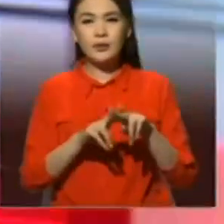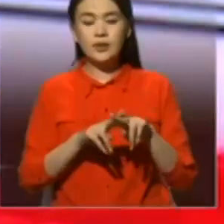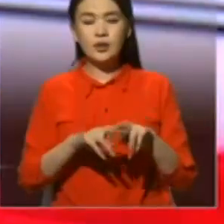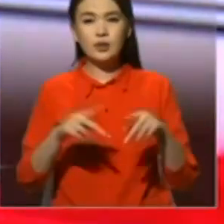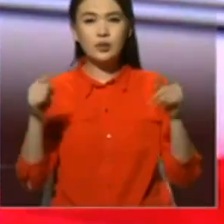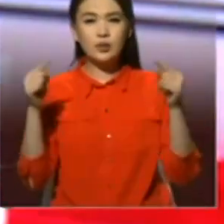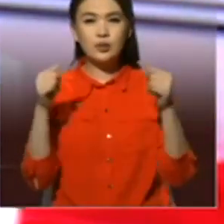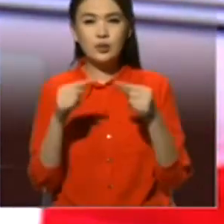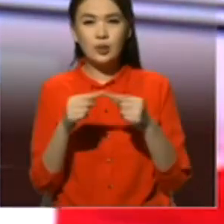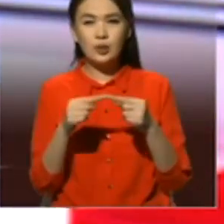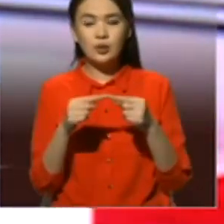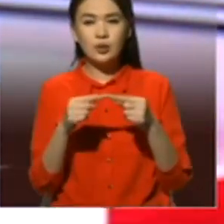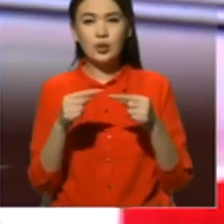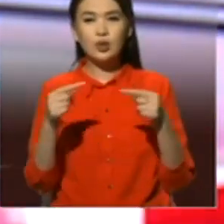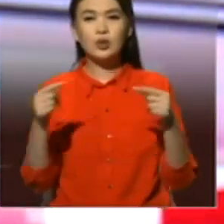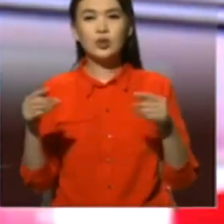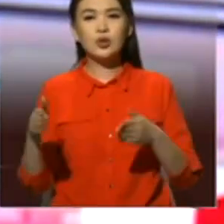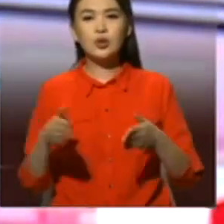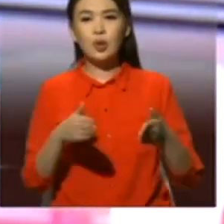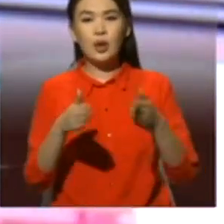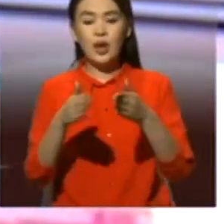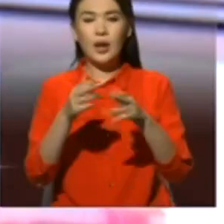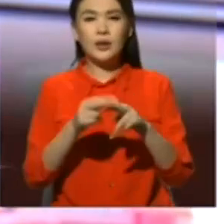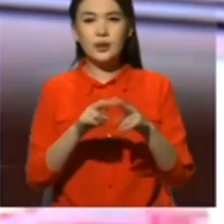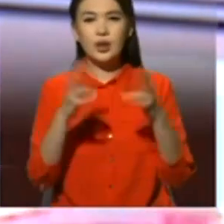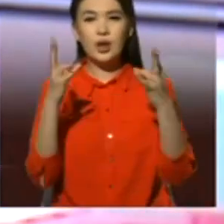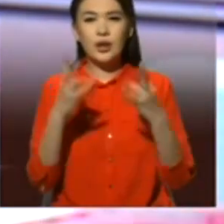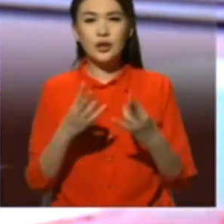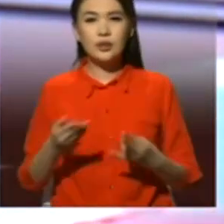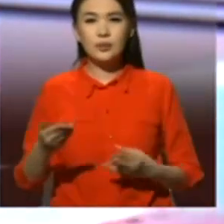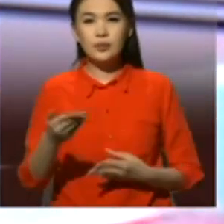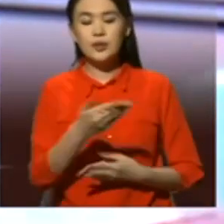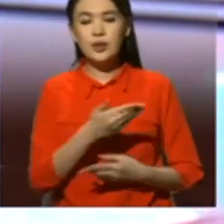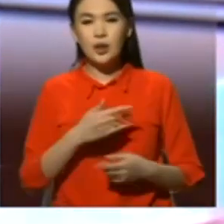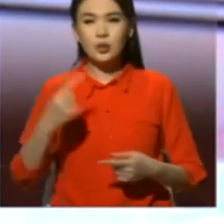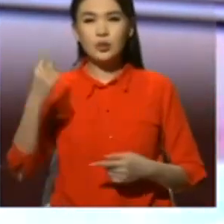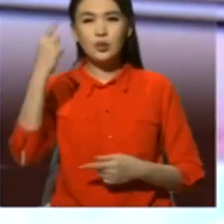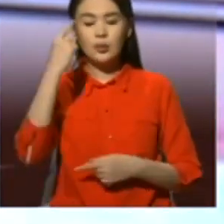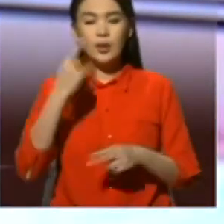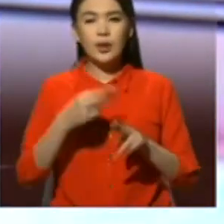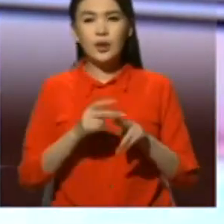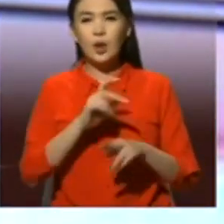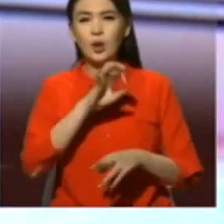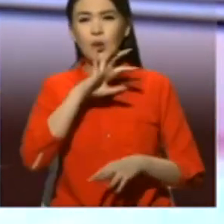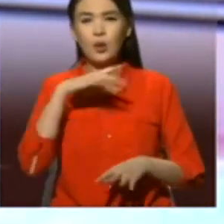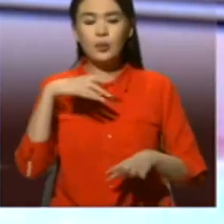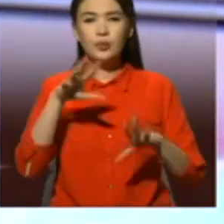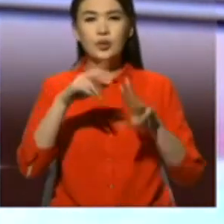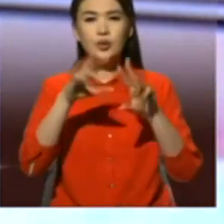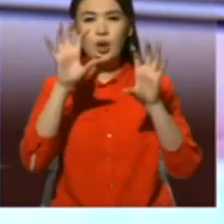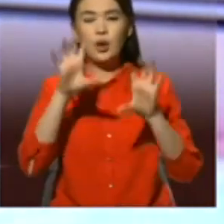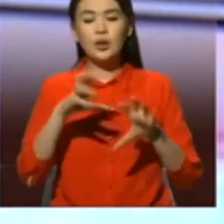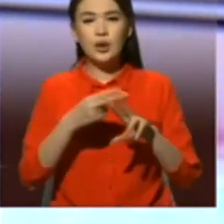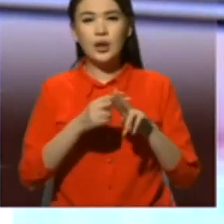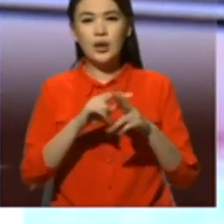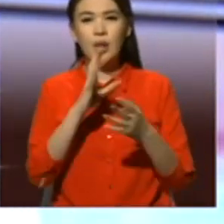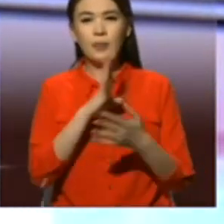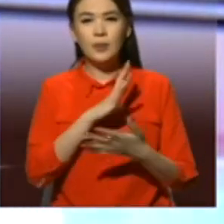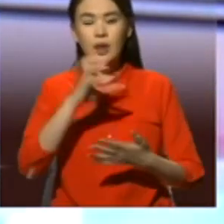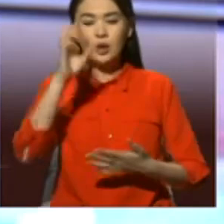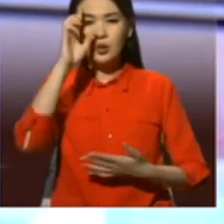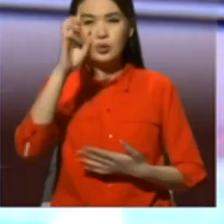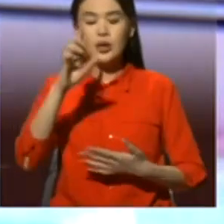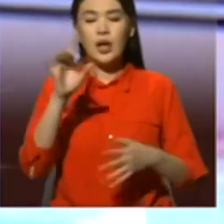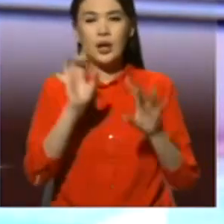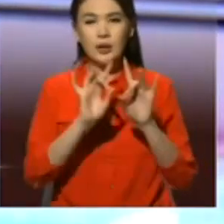нақты жолға осы бізге қажетті ұғым деп есептейміз. Енді біз көп ұлтты мемлекетпіз деп айтамыз. Сондықтан